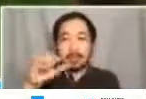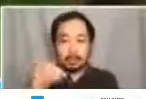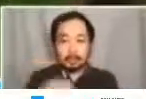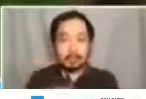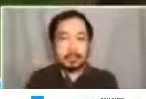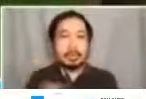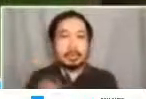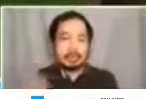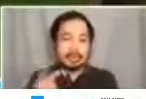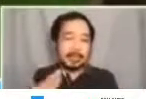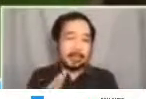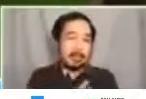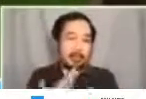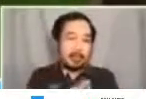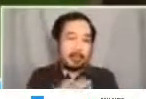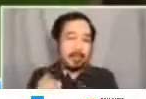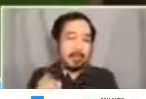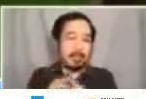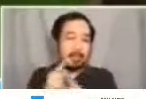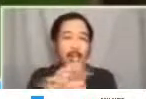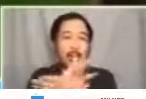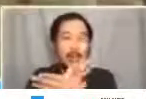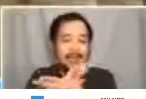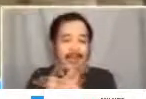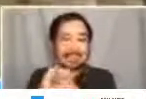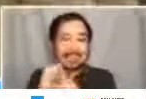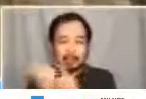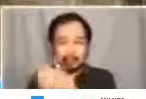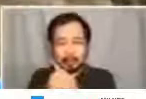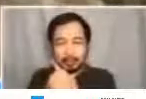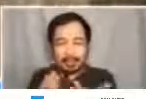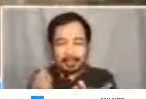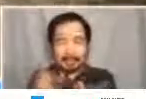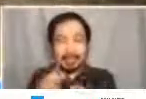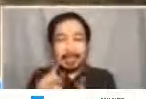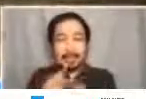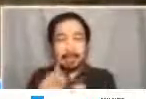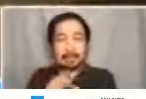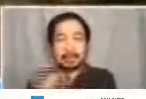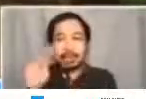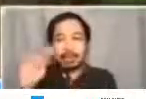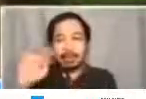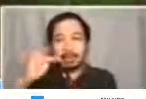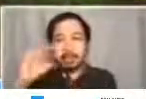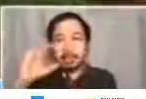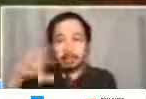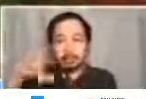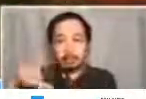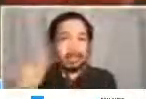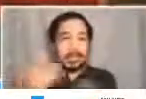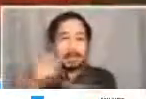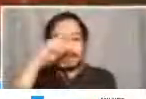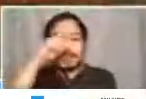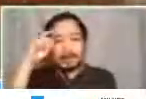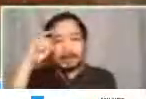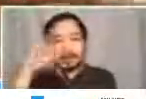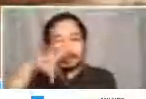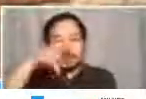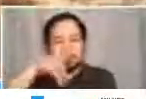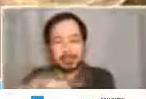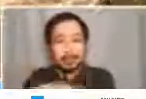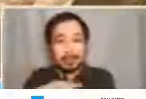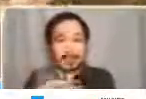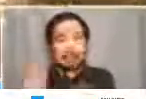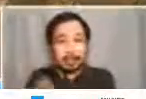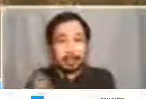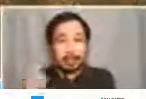hinandang hand wash area. Kung papasok sa nasabing palengke ay mapapansin na nilagyan na ng cellophane ng mga nagtitinda ang kanilang